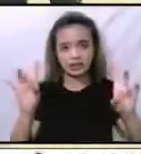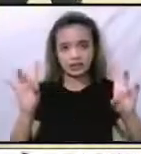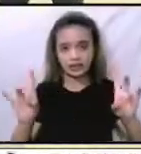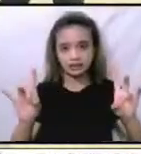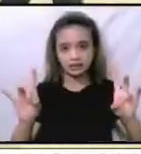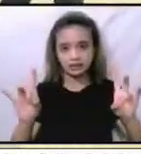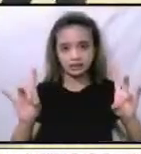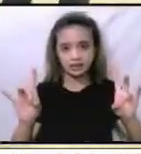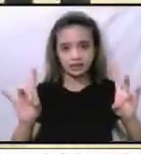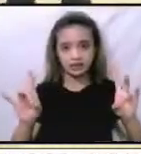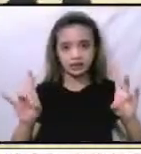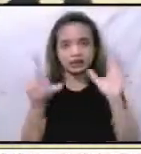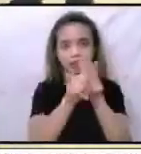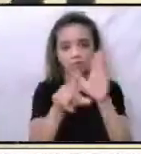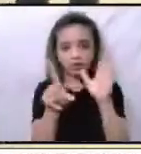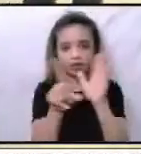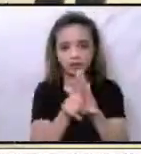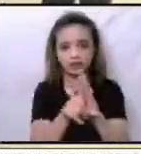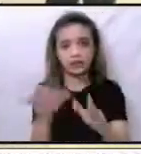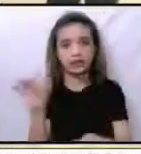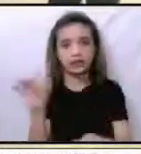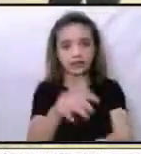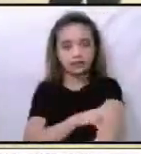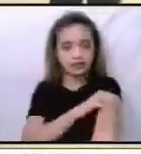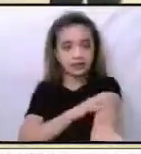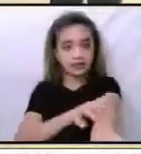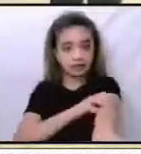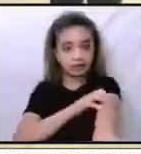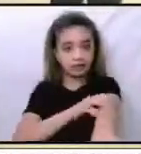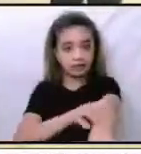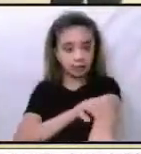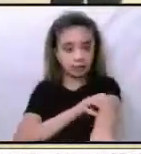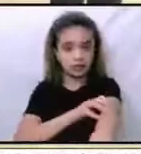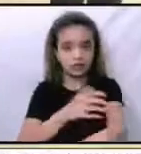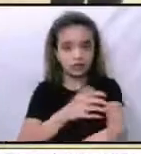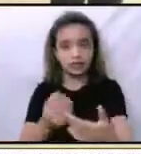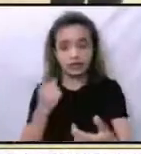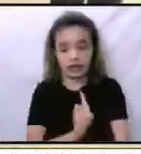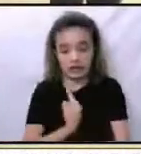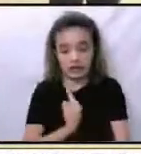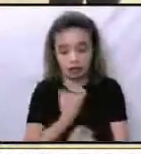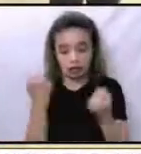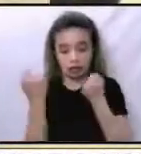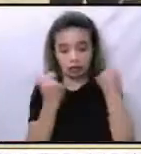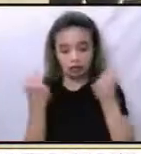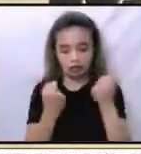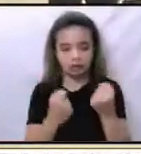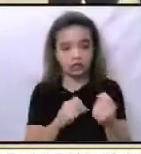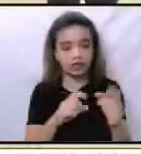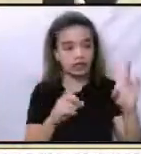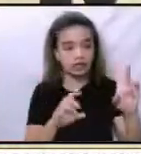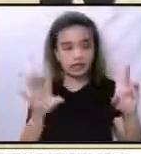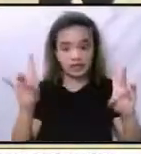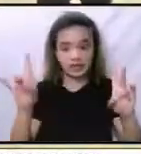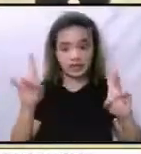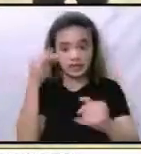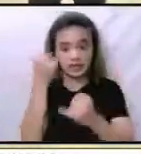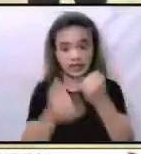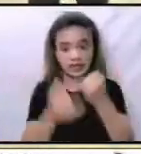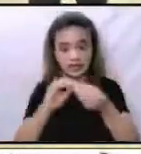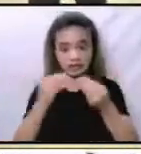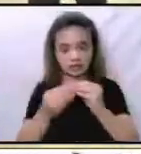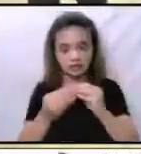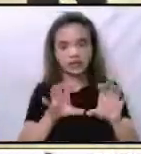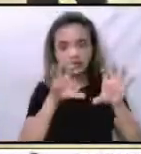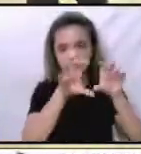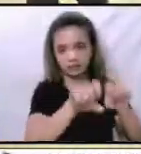mag-isa, last digit ng inyong car plate ay 7 and 8, huhulihin po kayo dyan. At para sa iba pang ulat trapiko, silipin na ang social media